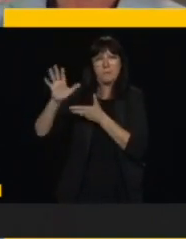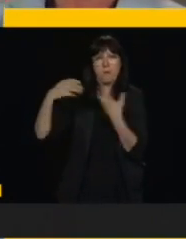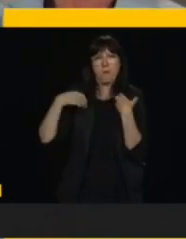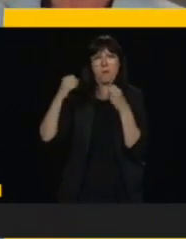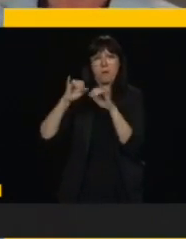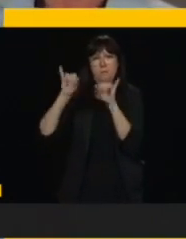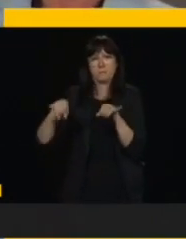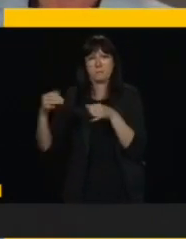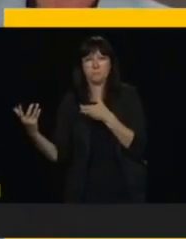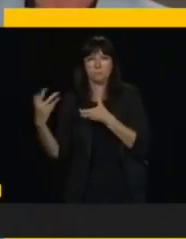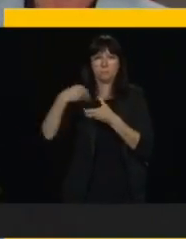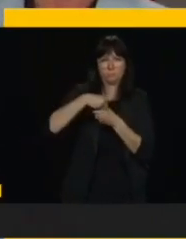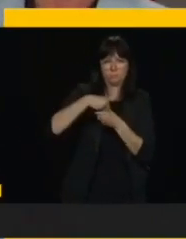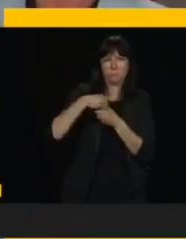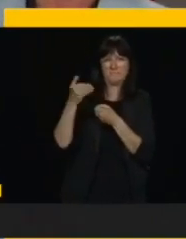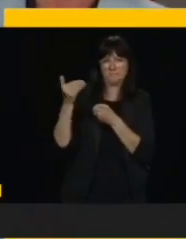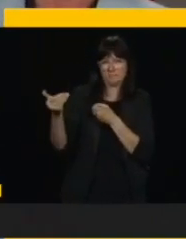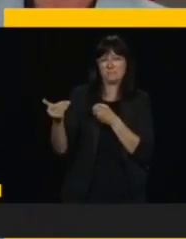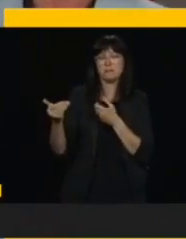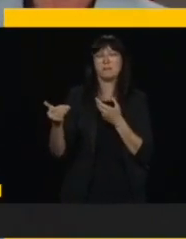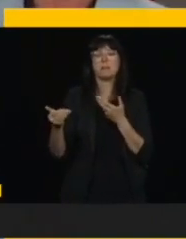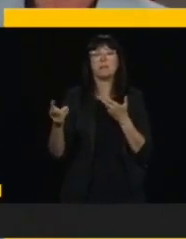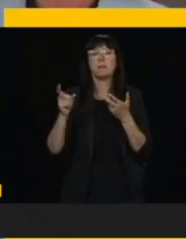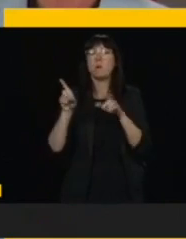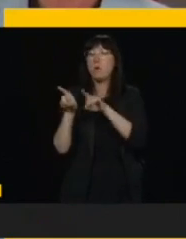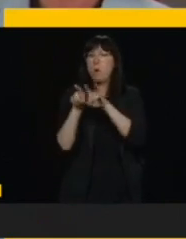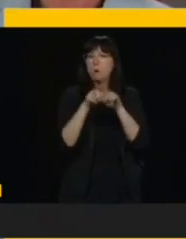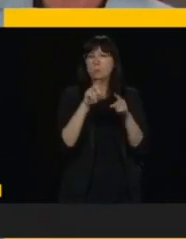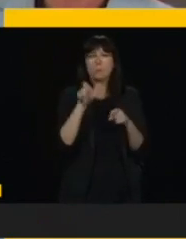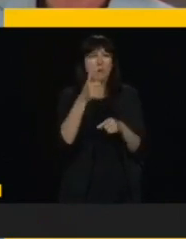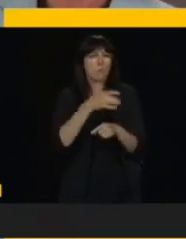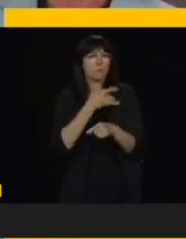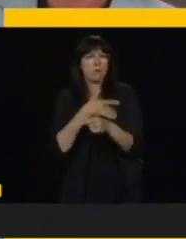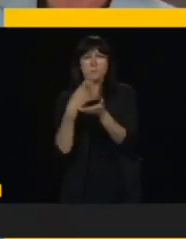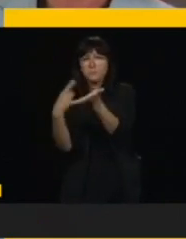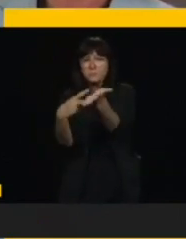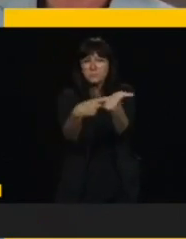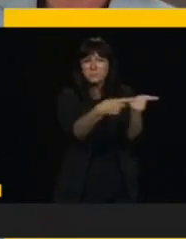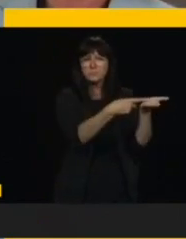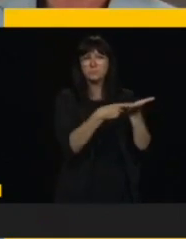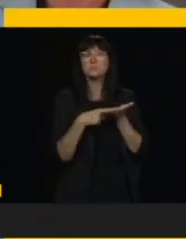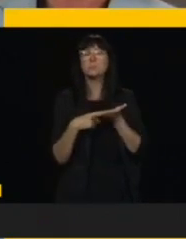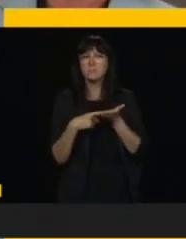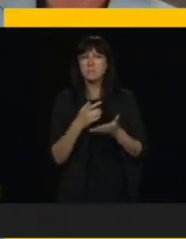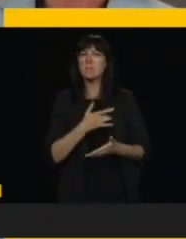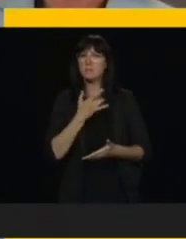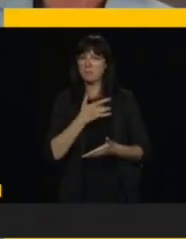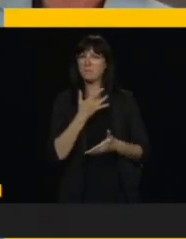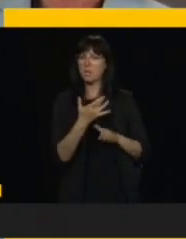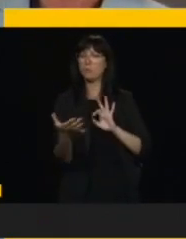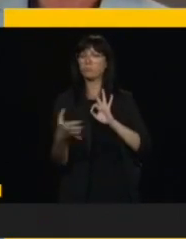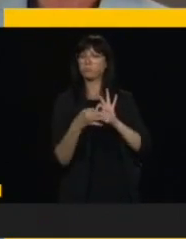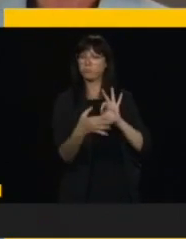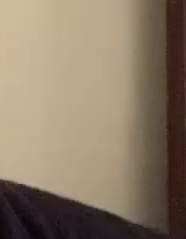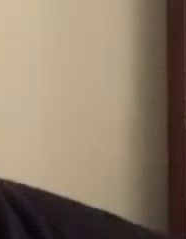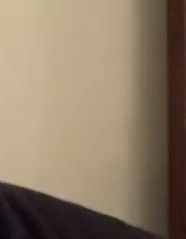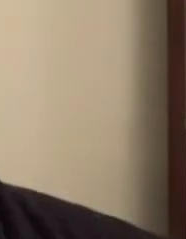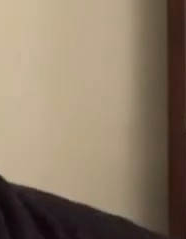the app next, and at the same time, we're in discussion with other provinces, and we expect that they'll be coming on board soon as